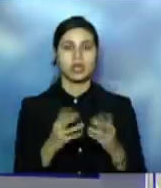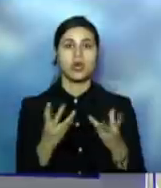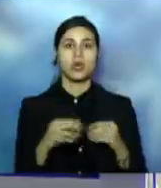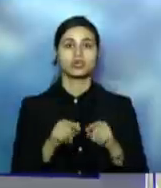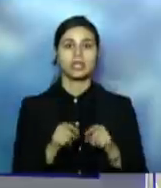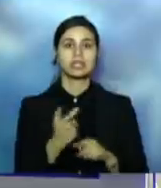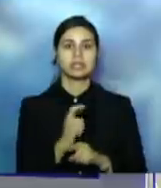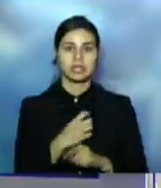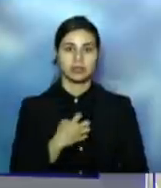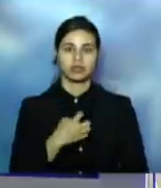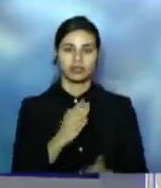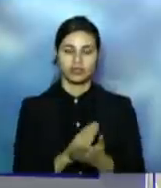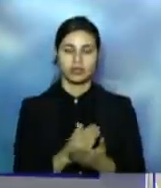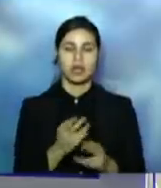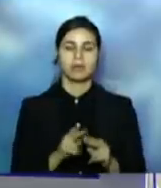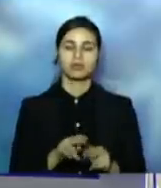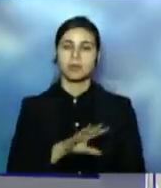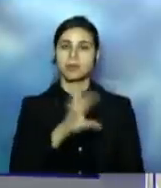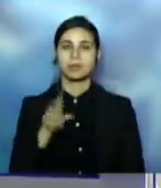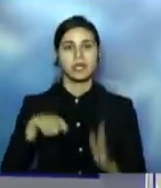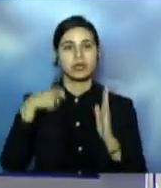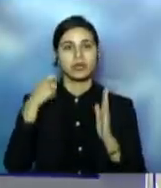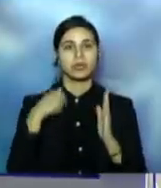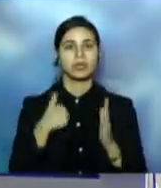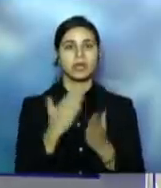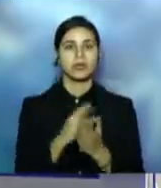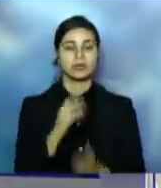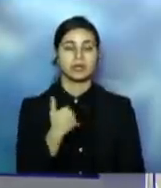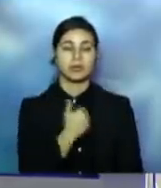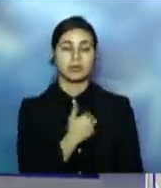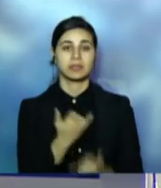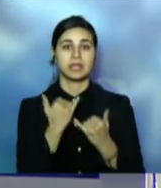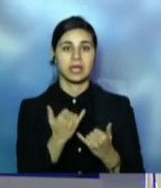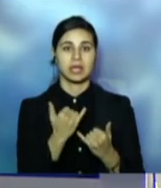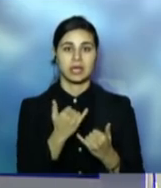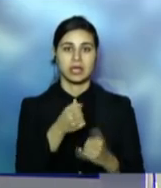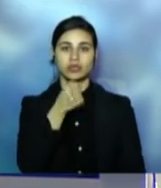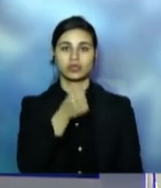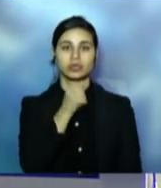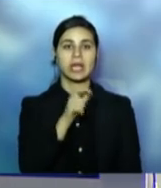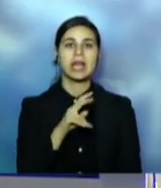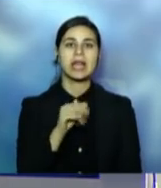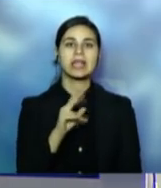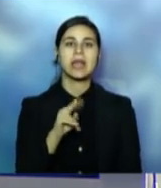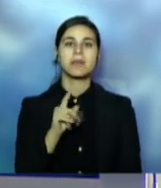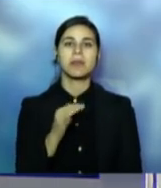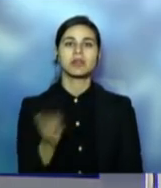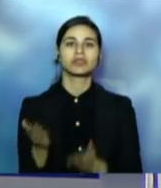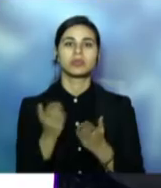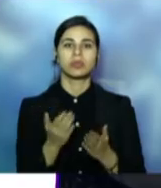ჯანმრთელობაში არის უზარმაზარი. ამიტომ ჩვენ მთელი რუბრიკა გვაქვს ქალბატონო მარინა და მე მინდა ახლა ჩვენი ჟურნალისტი ელენე პაპიაშვილი